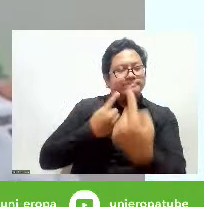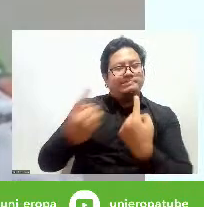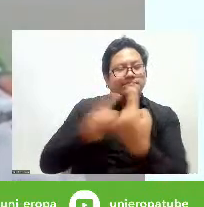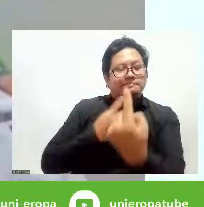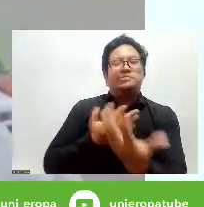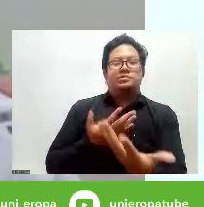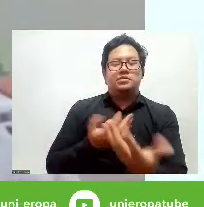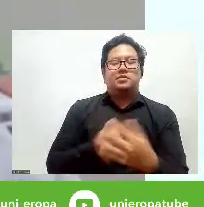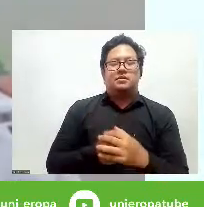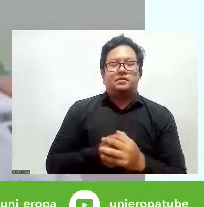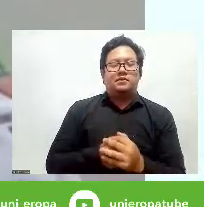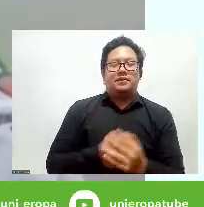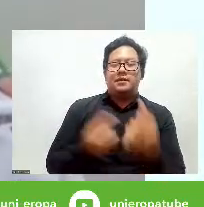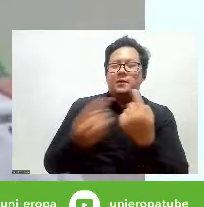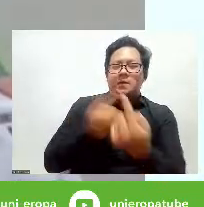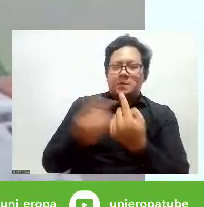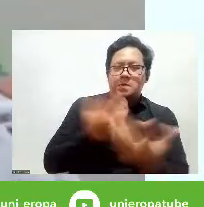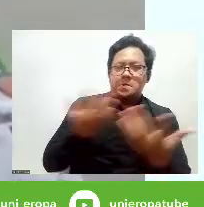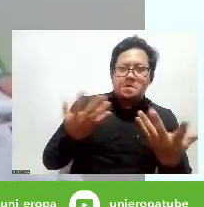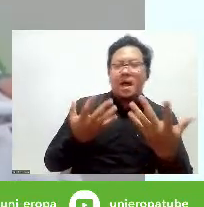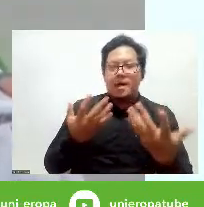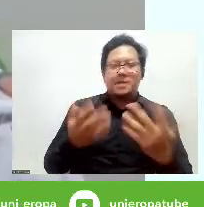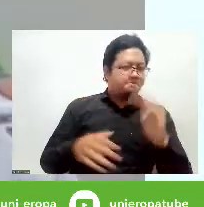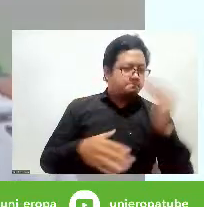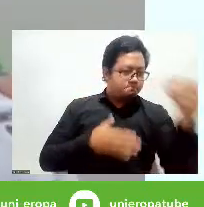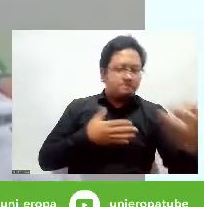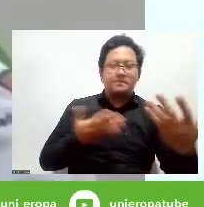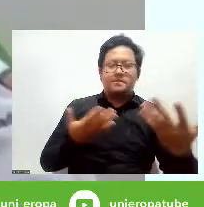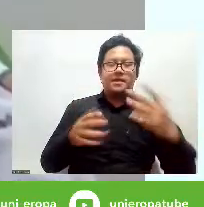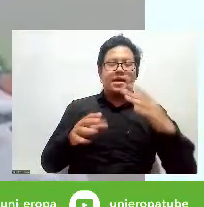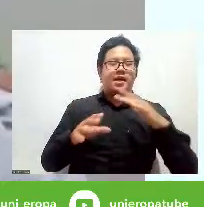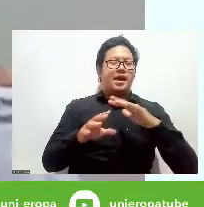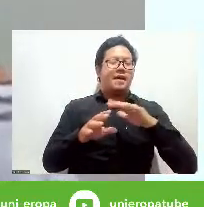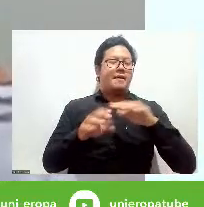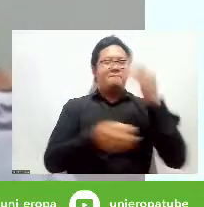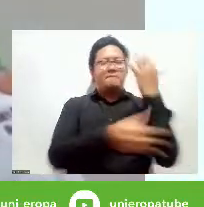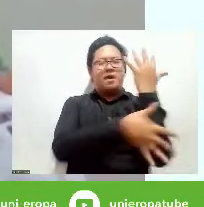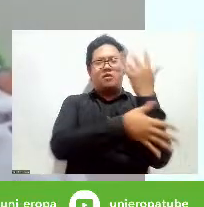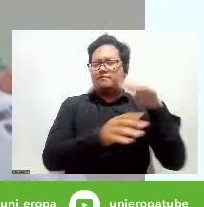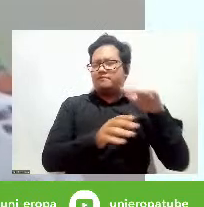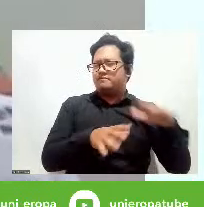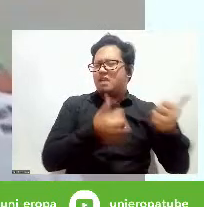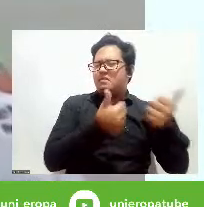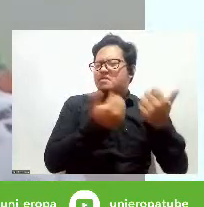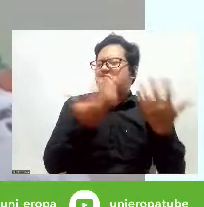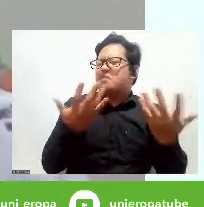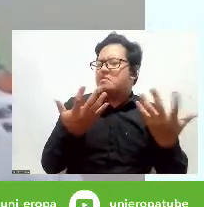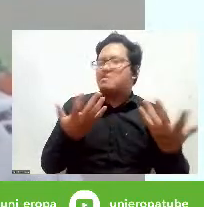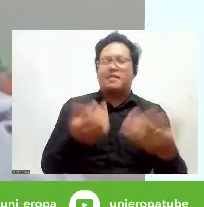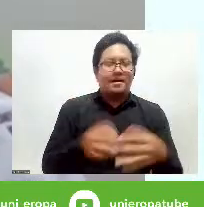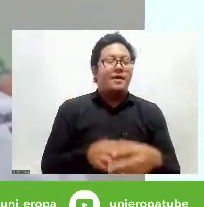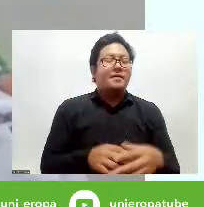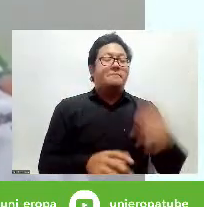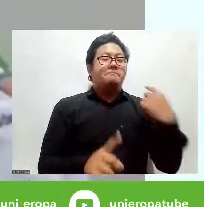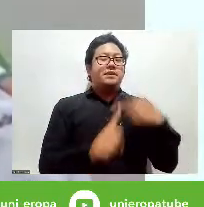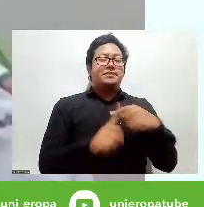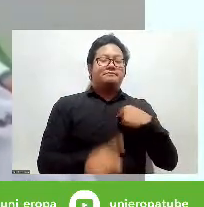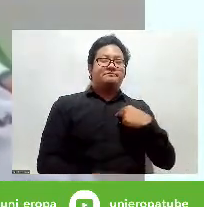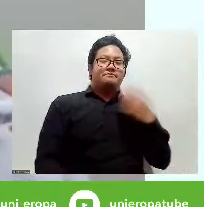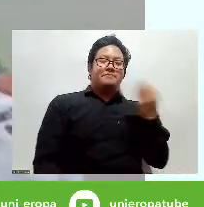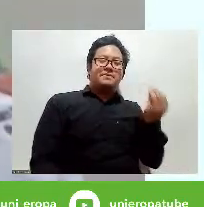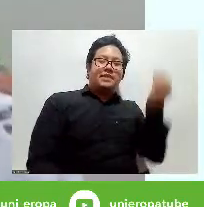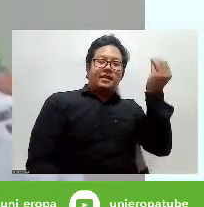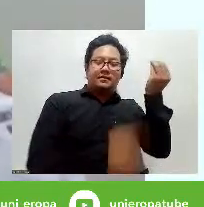nantinya rehabilitasi mangrove ini sekaligus pimpinan kami khususnya biar